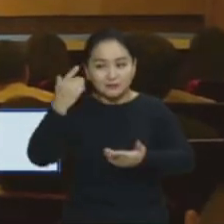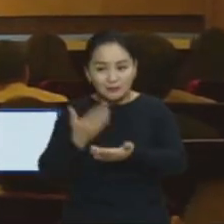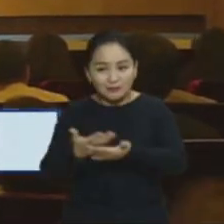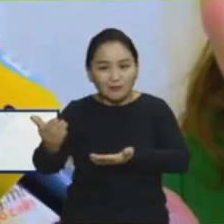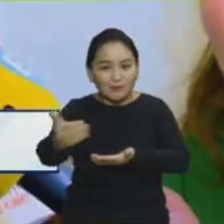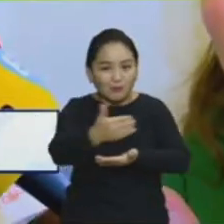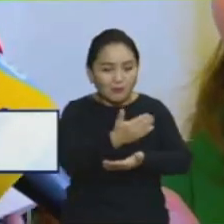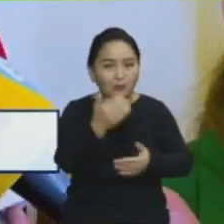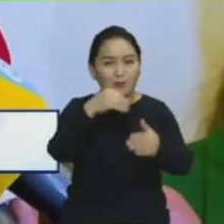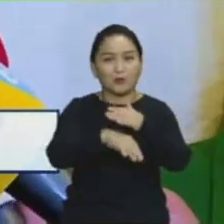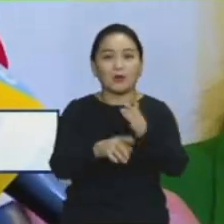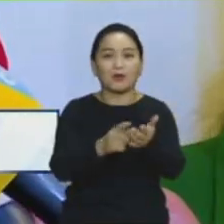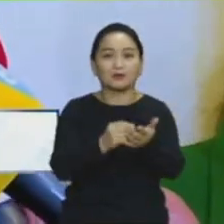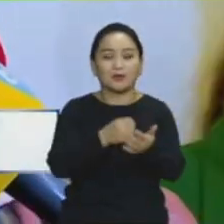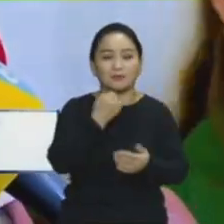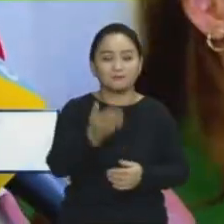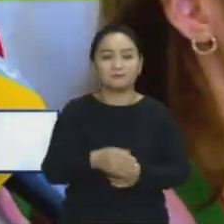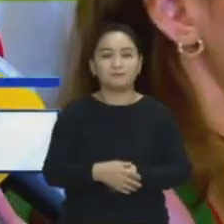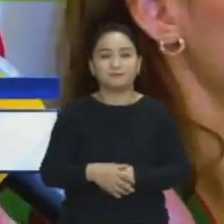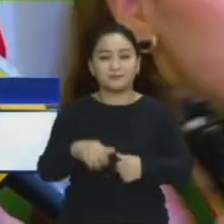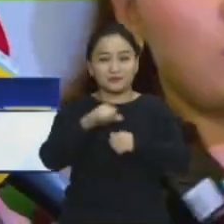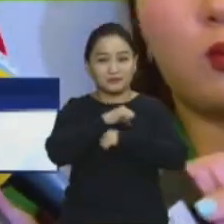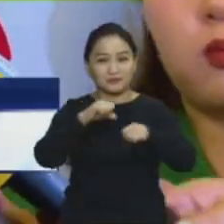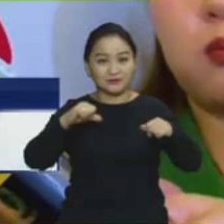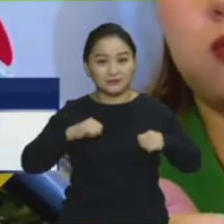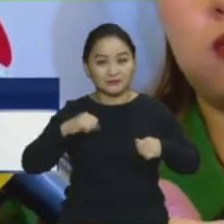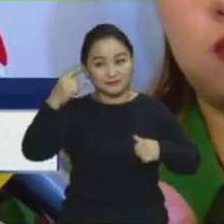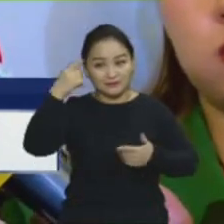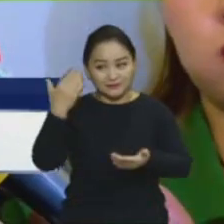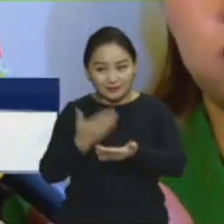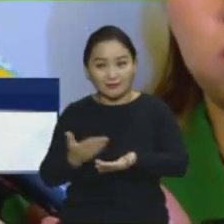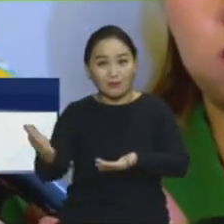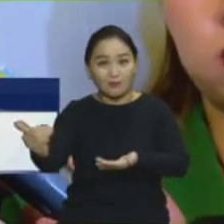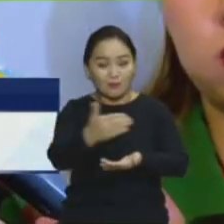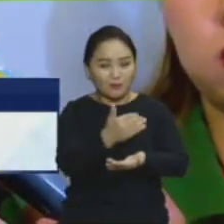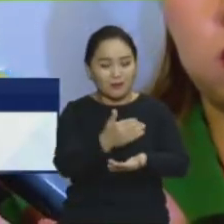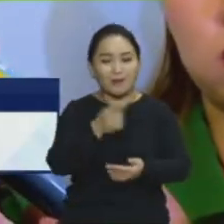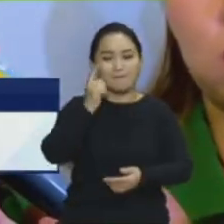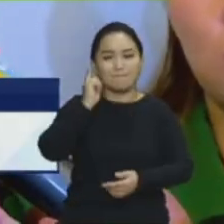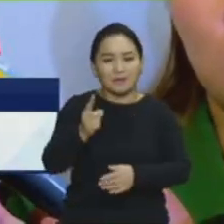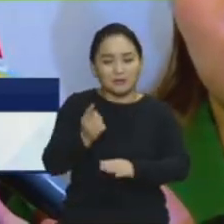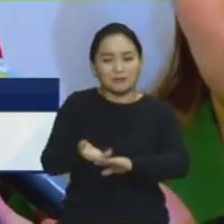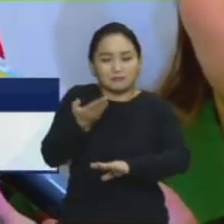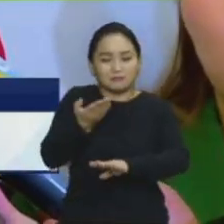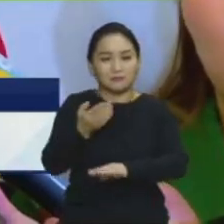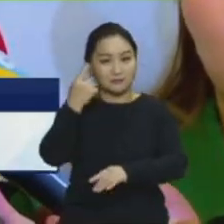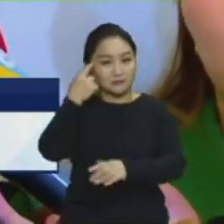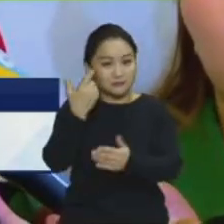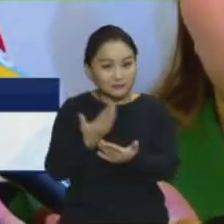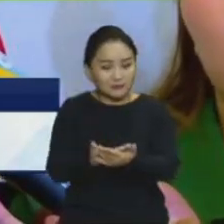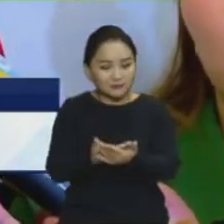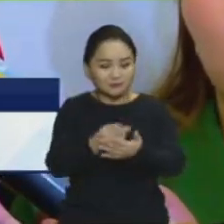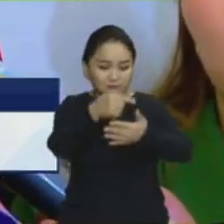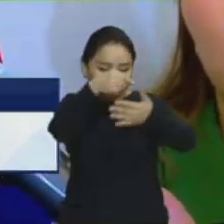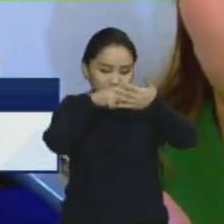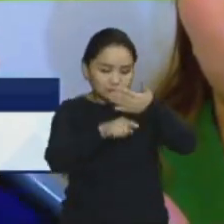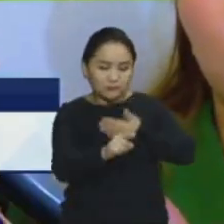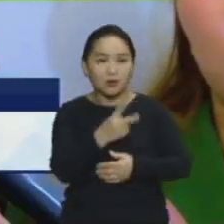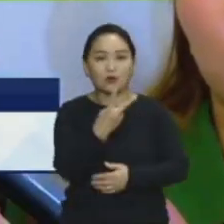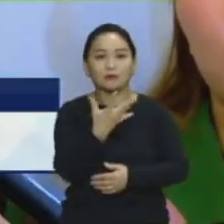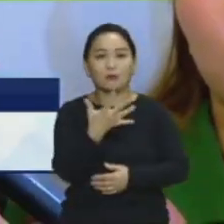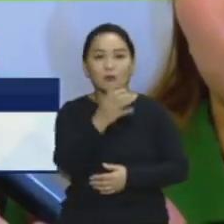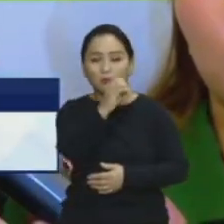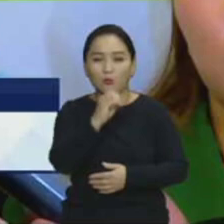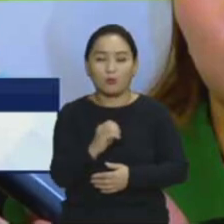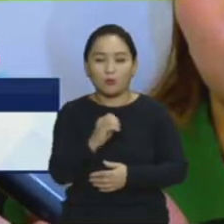мэдэгдэж байгаа юм аа. Тэр иргэдээс ирсэн саналуудыг авч үзэх юм бол нийтээ 1000 орчим саналууд ирсэн. За үүн дотроос 25 орчим хувийн санал нь